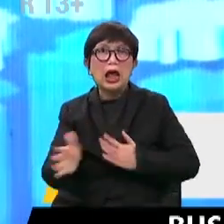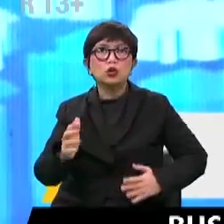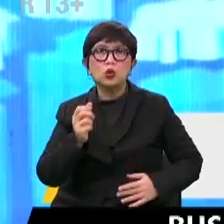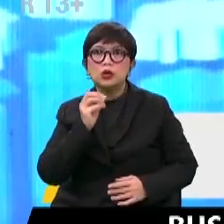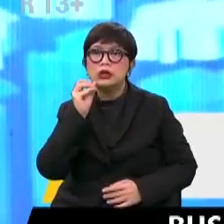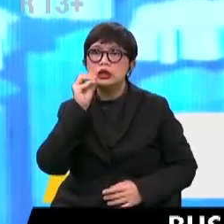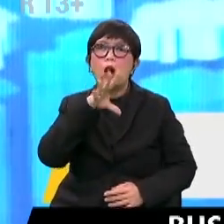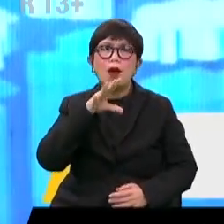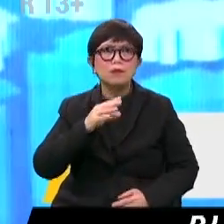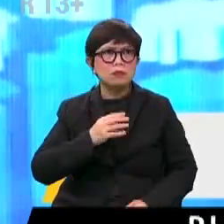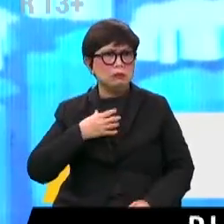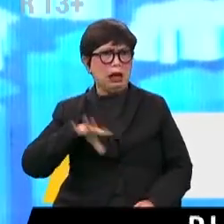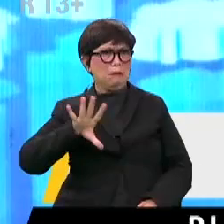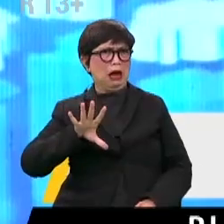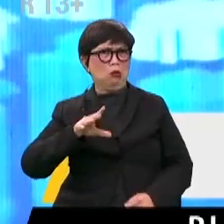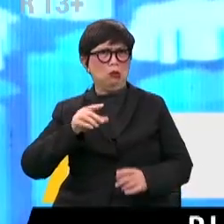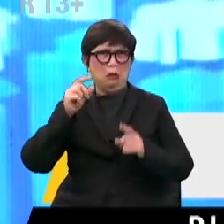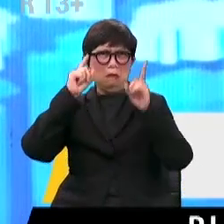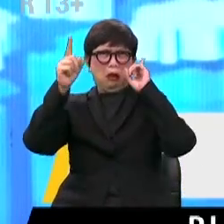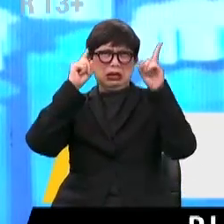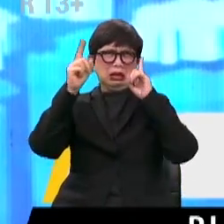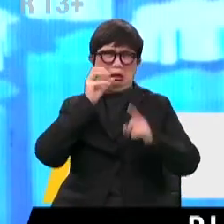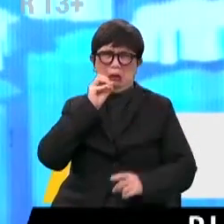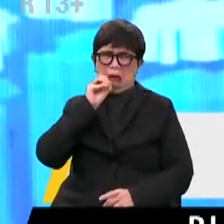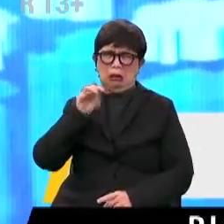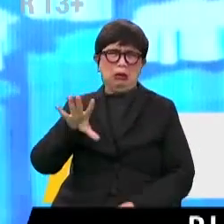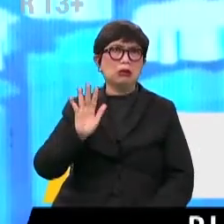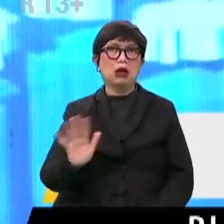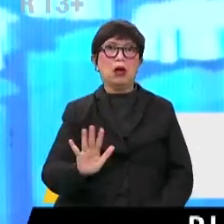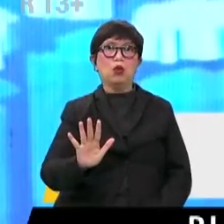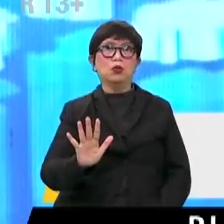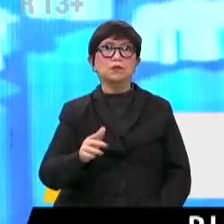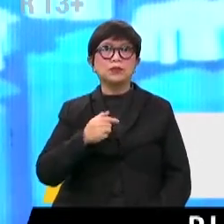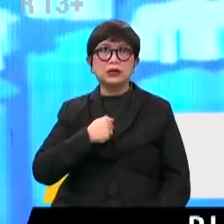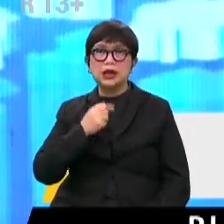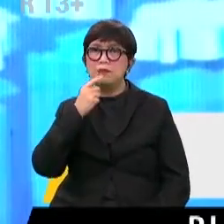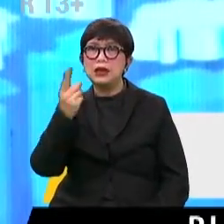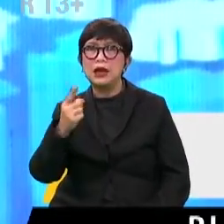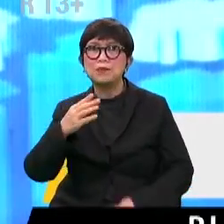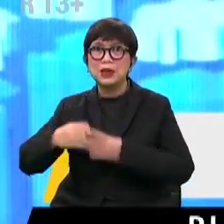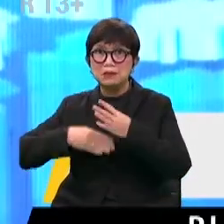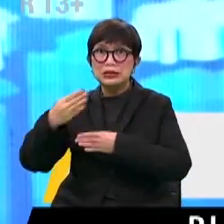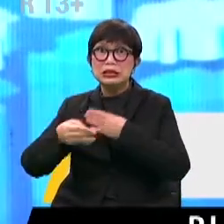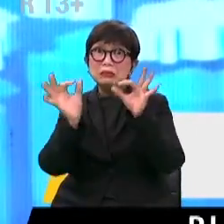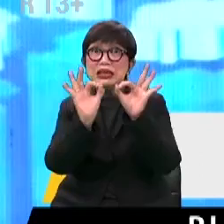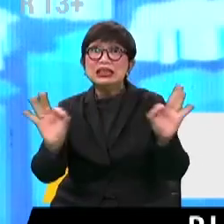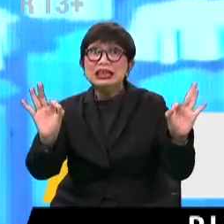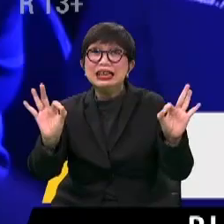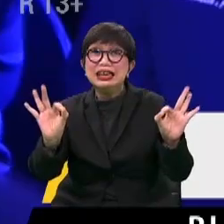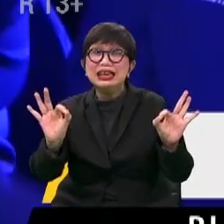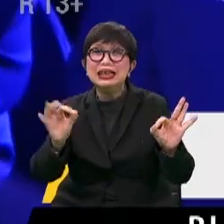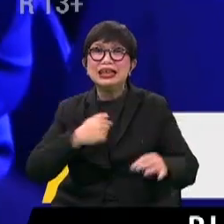Kenapa politik itu kalau bisnis itu bersih ya